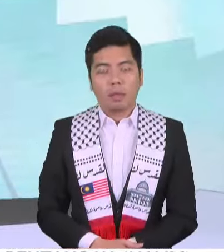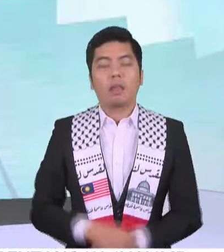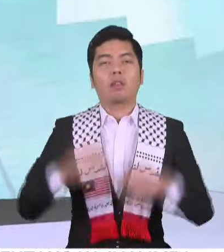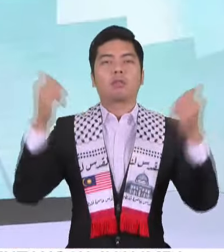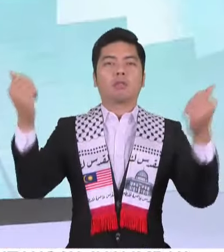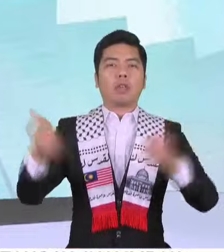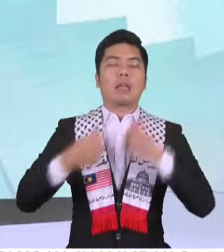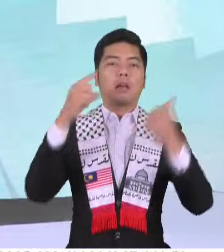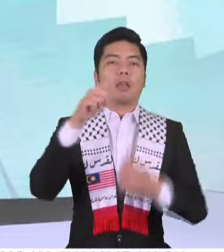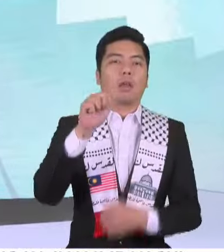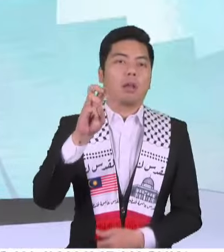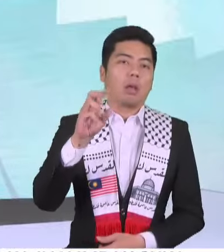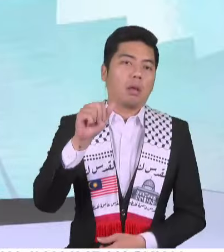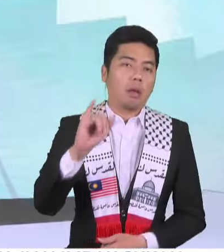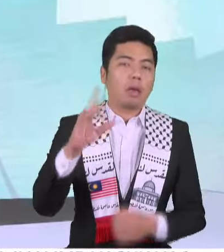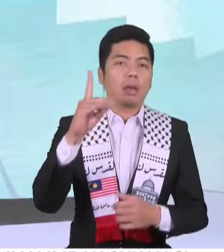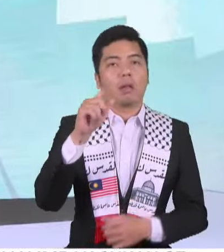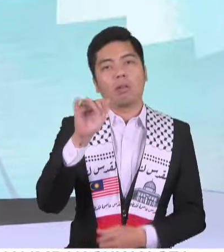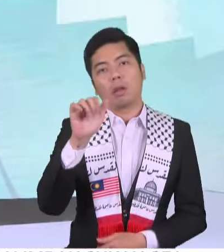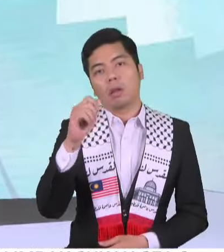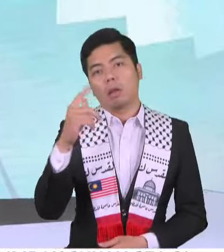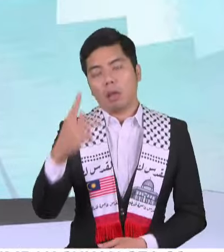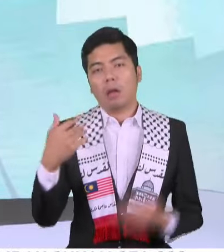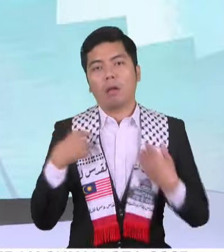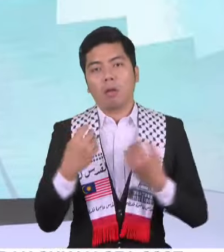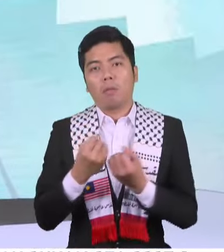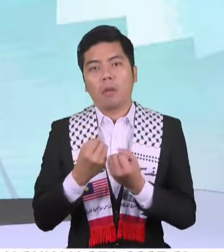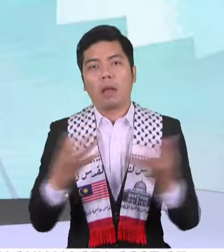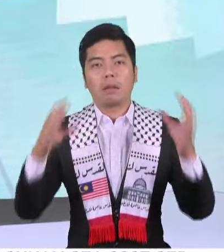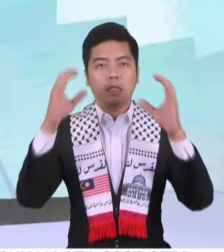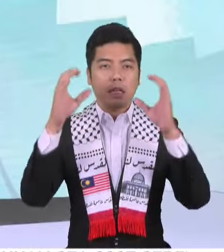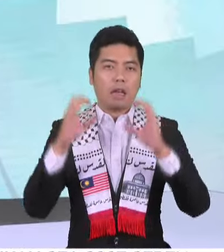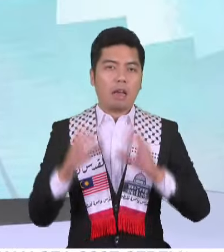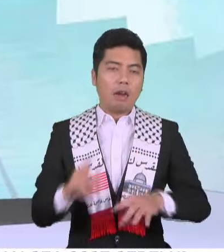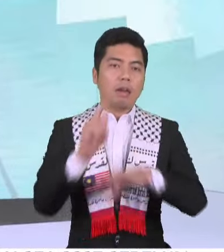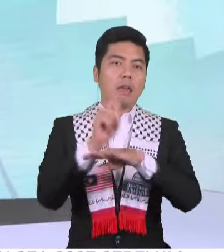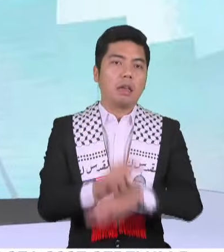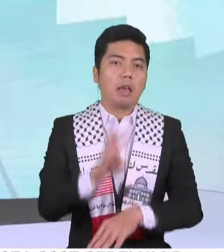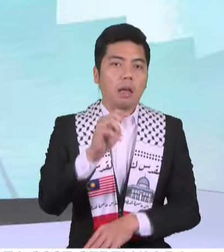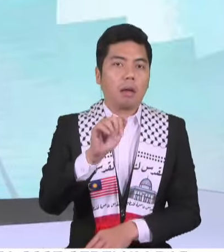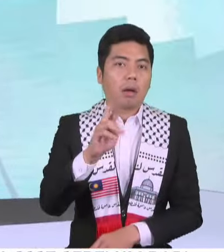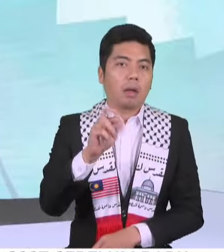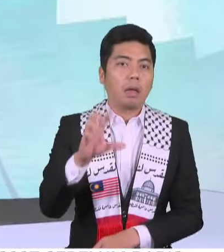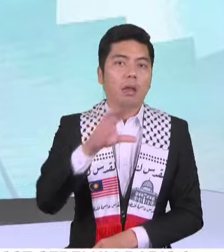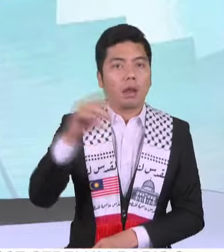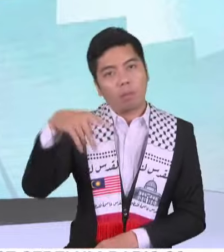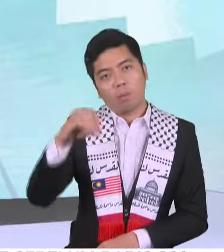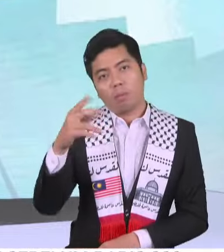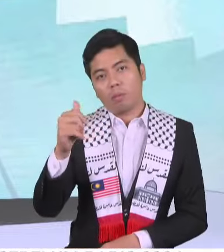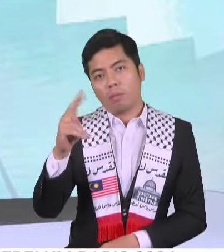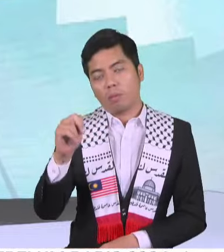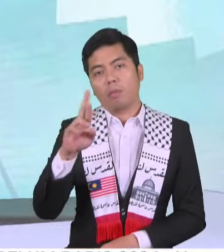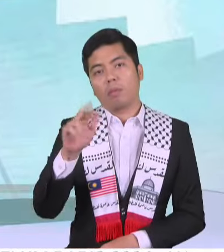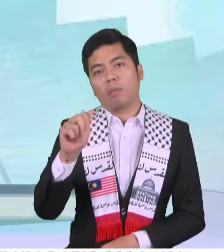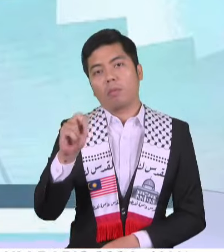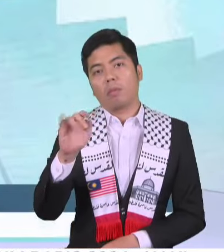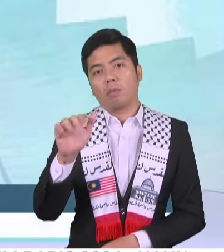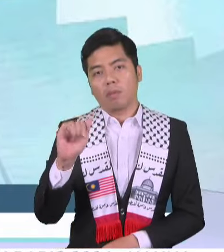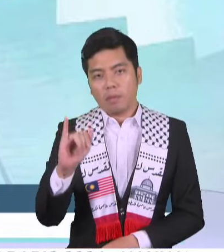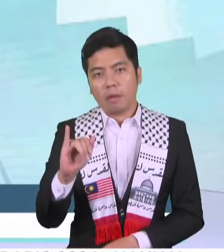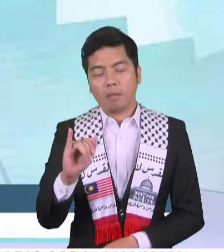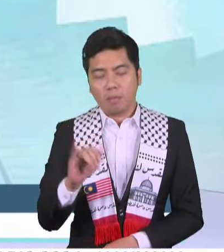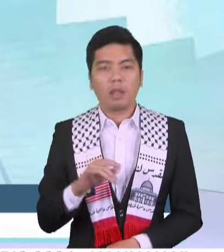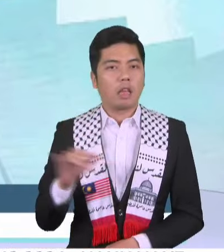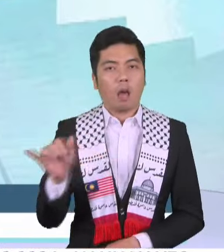Sambutan Hari Gawai Dayak dihidupkan dengan pelbagai upacara tradisi termasuk miring dan pohon ranyai. Seperti